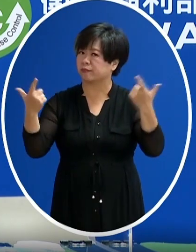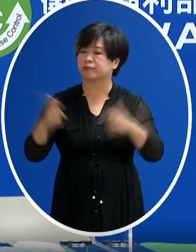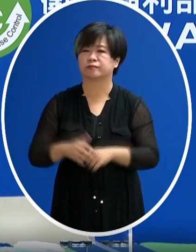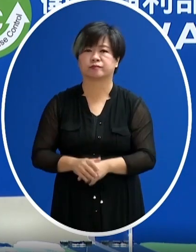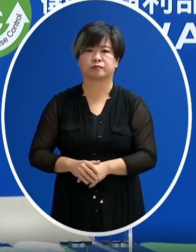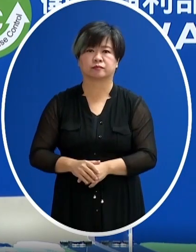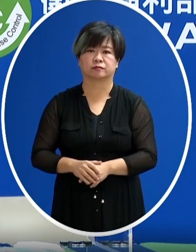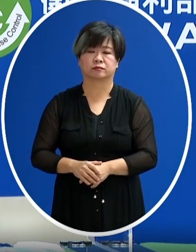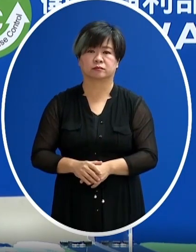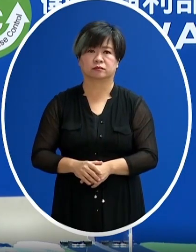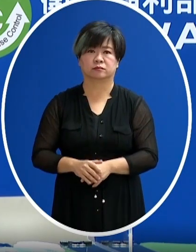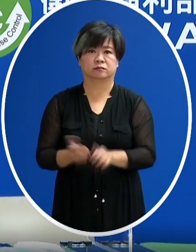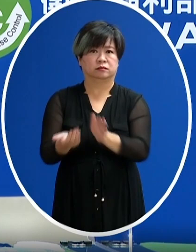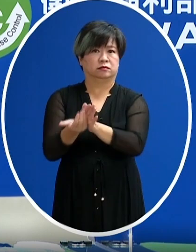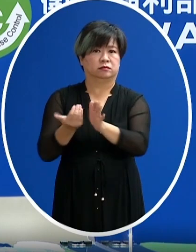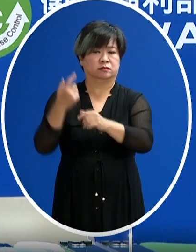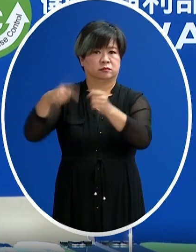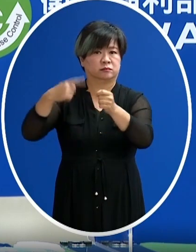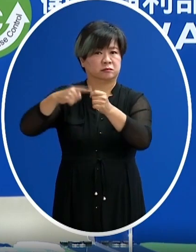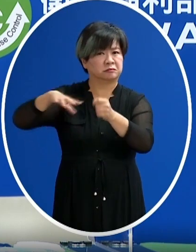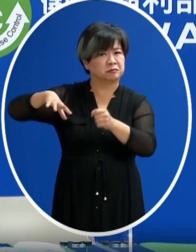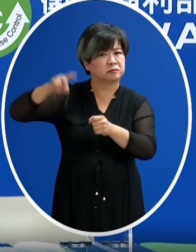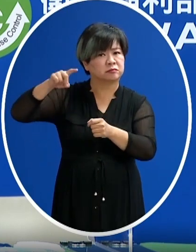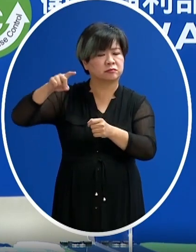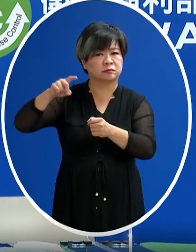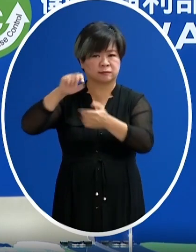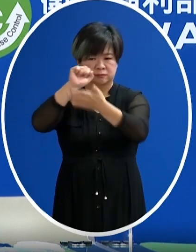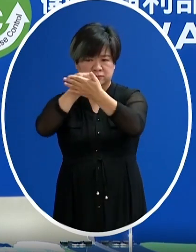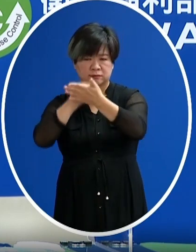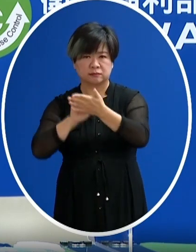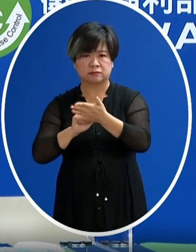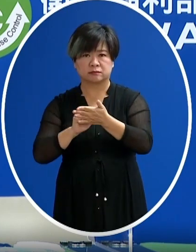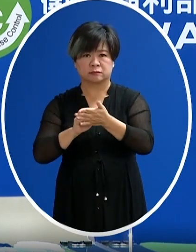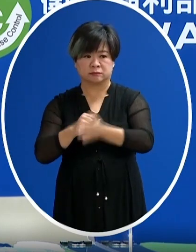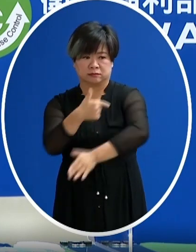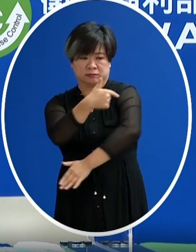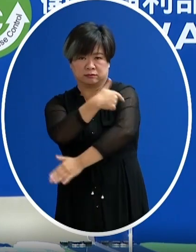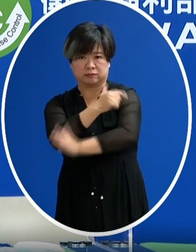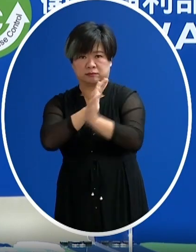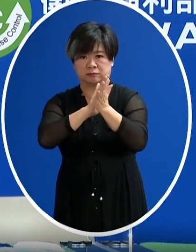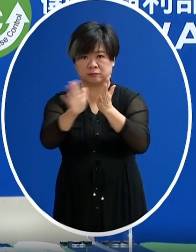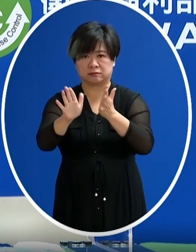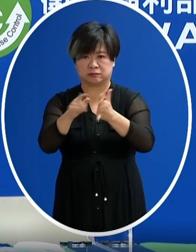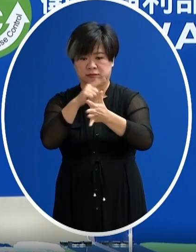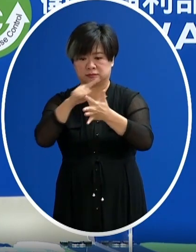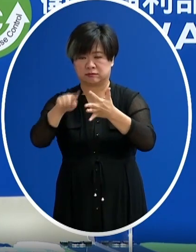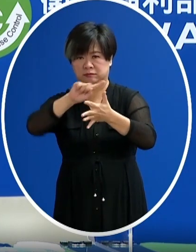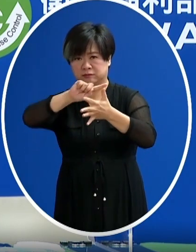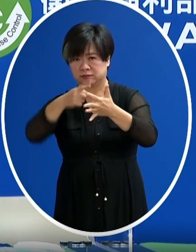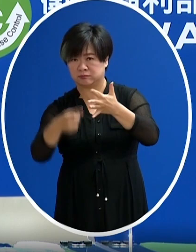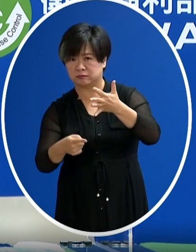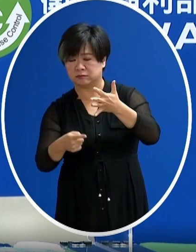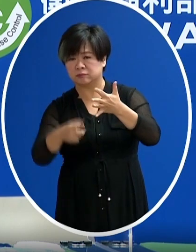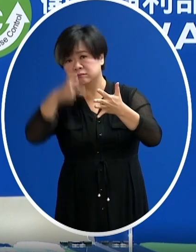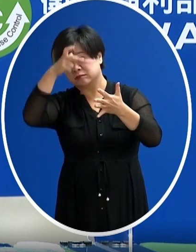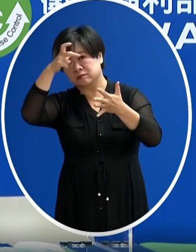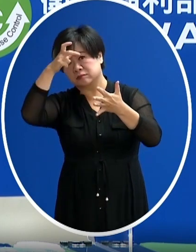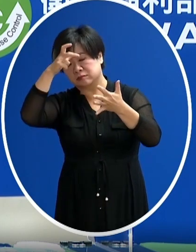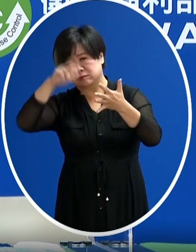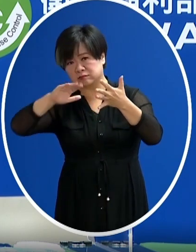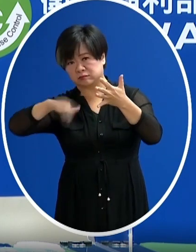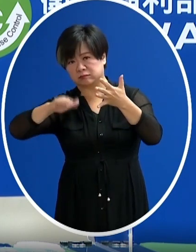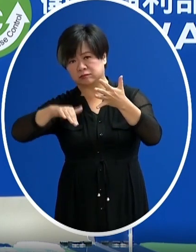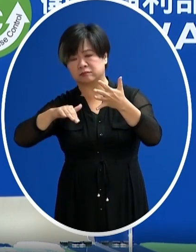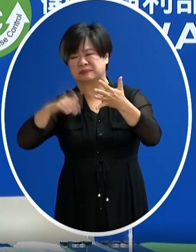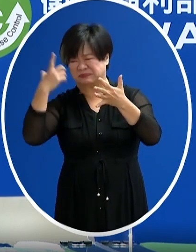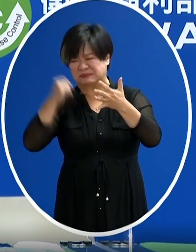所以在今年年初在列这个施打对象的时候，那其实我们的原警是分属